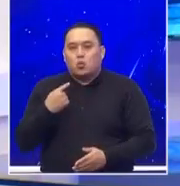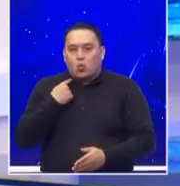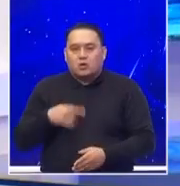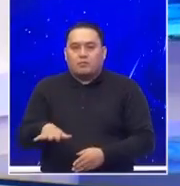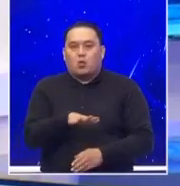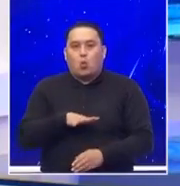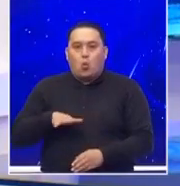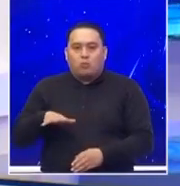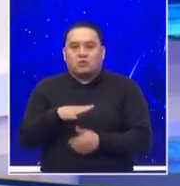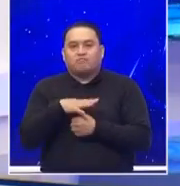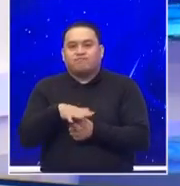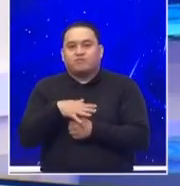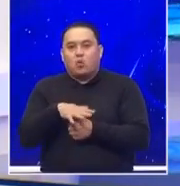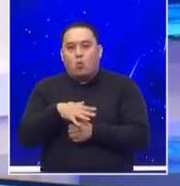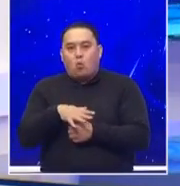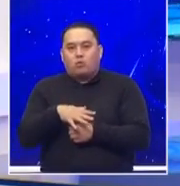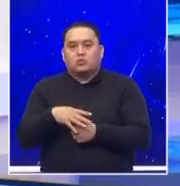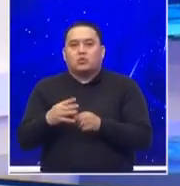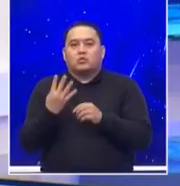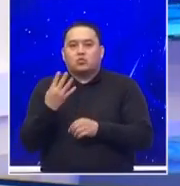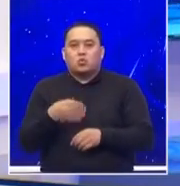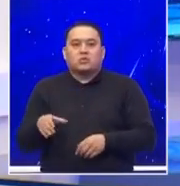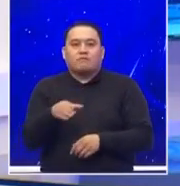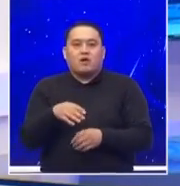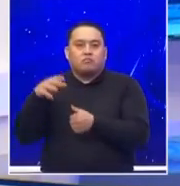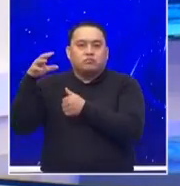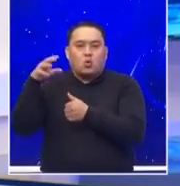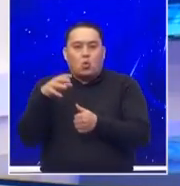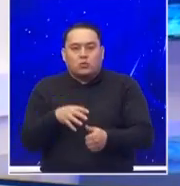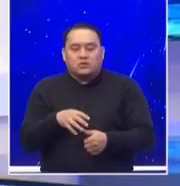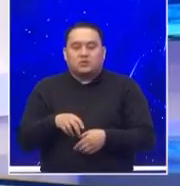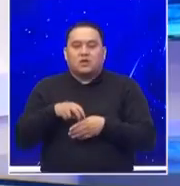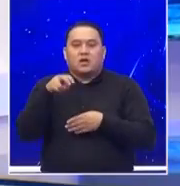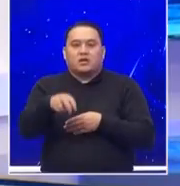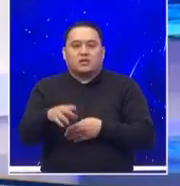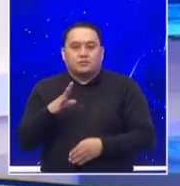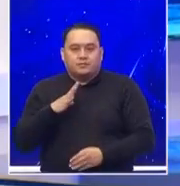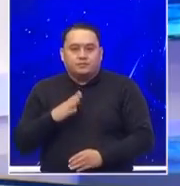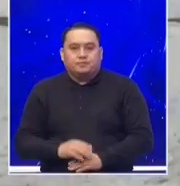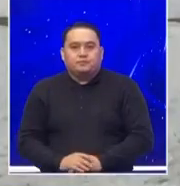болды. Онда сарбаздар Ми-17 тікұшағынан 4 сериялы парашютпен секірді.